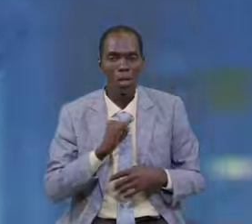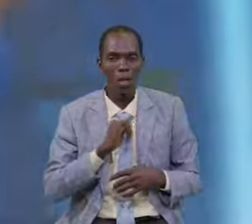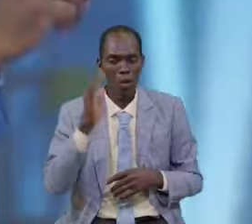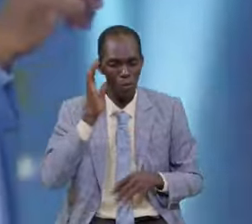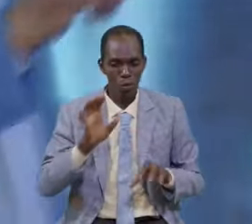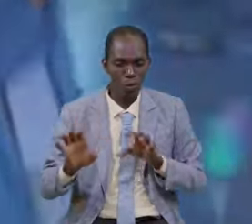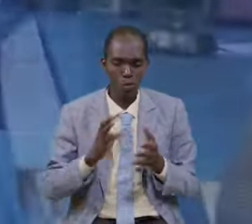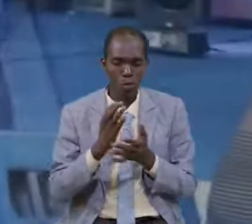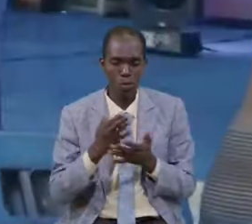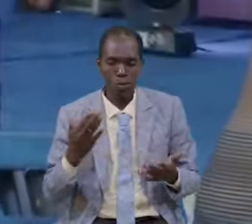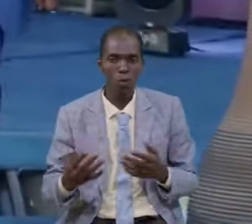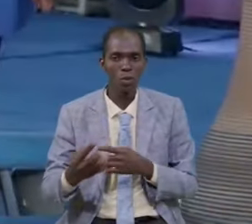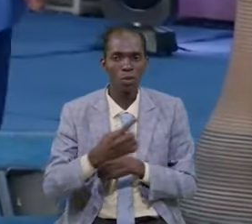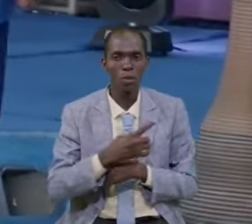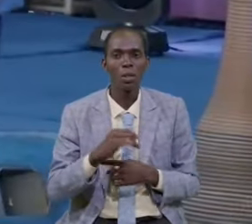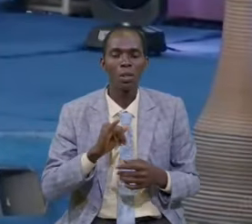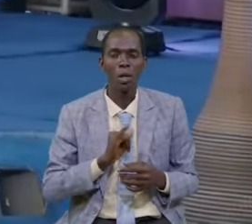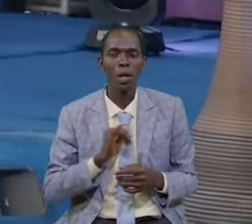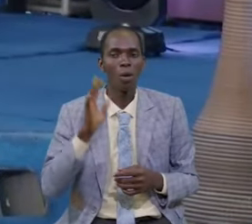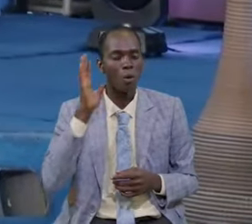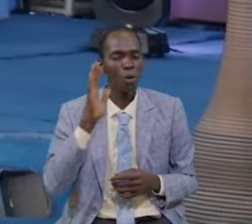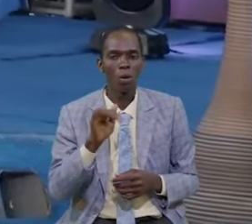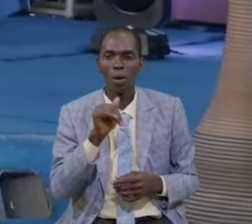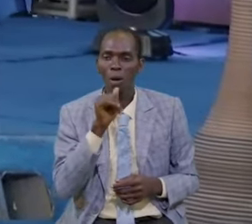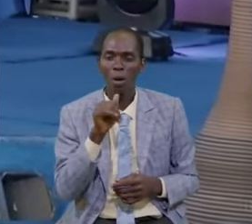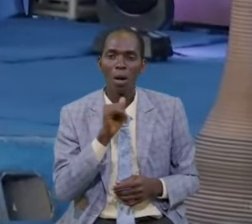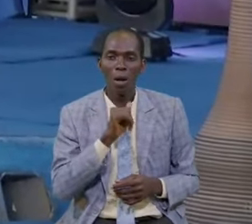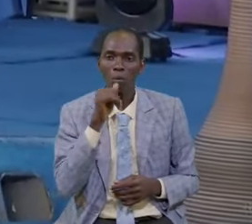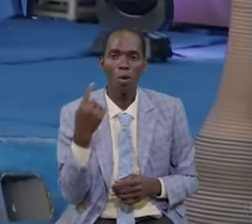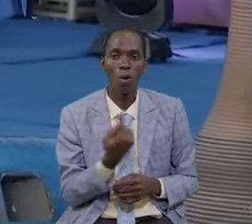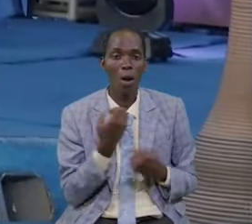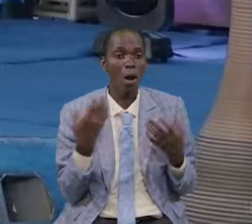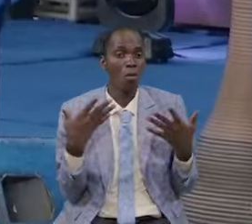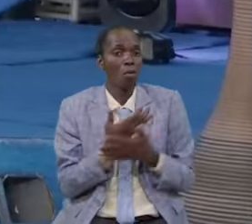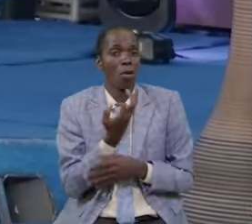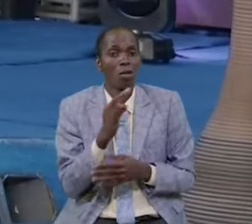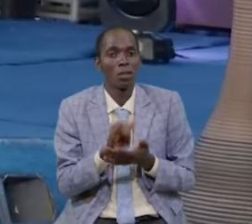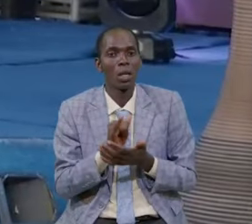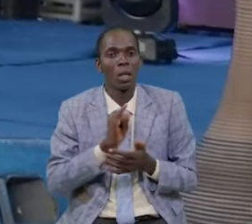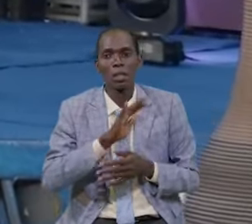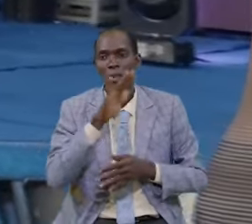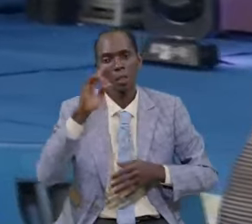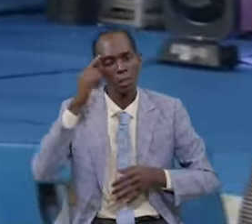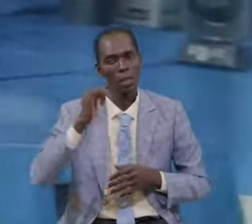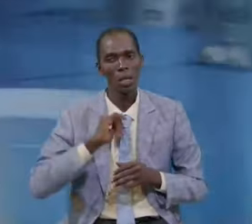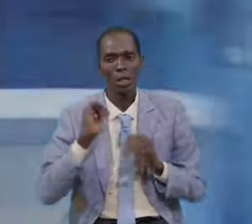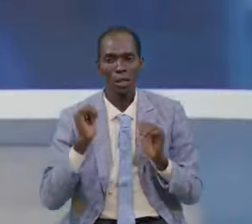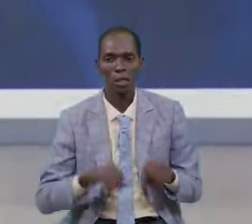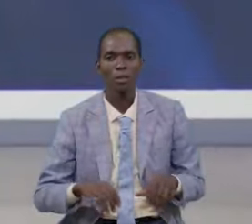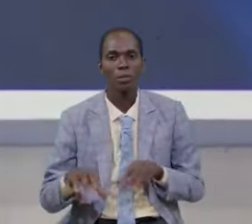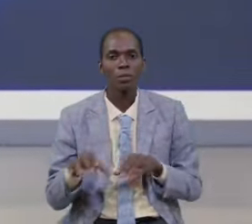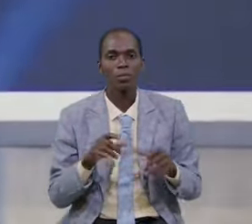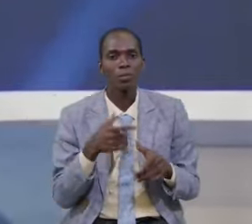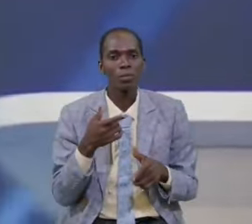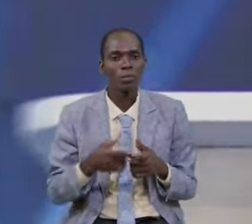aujourd'hui dont j'avais toujours peur de faire, que je ne pensais pas que je pourrais faire. Après cela,